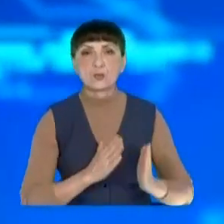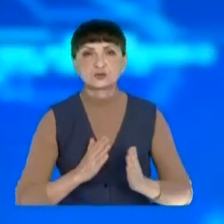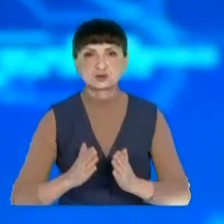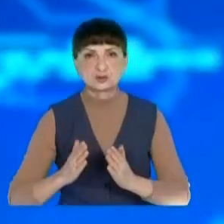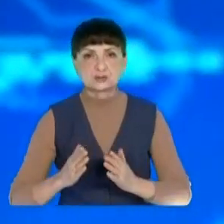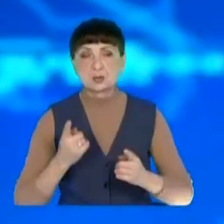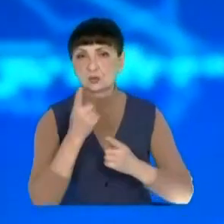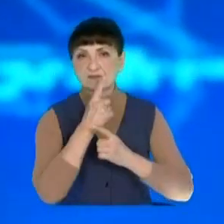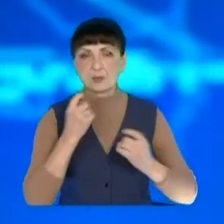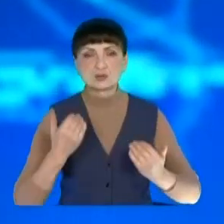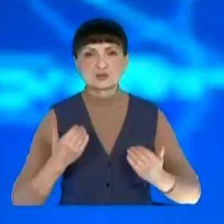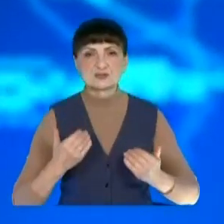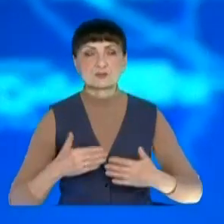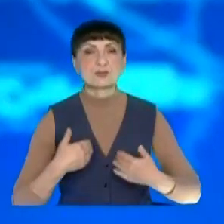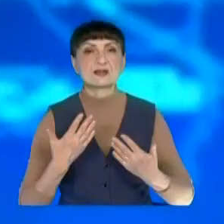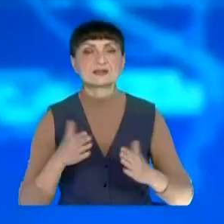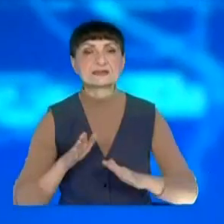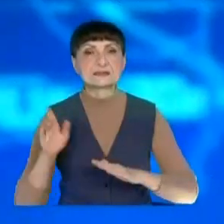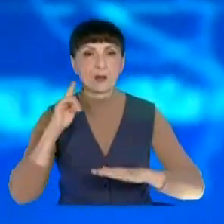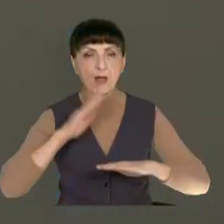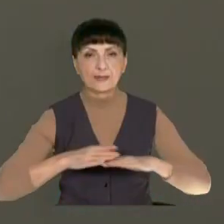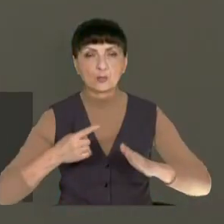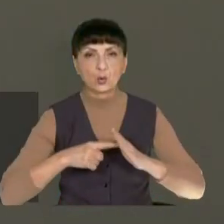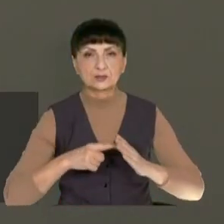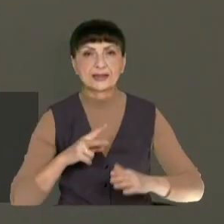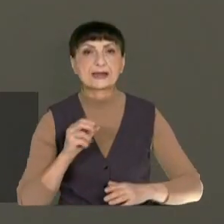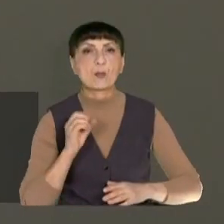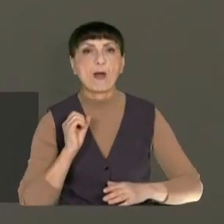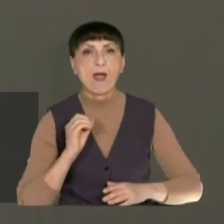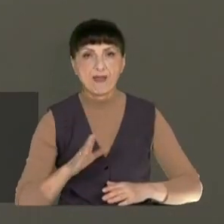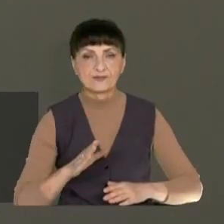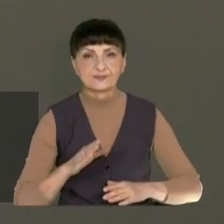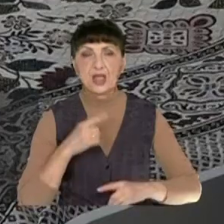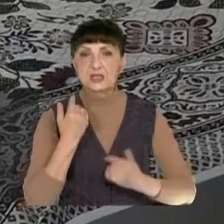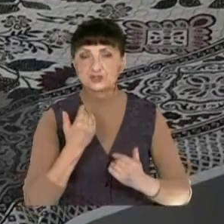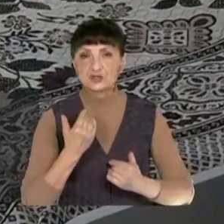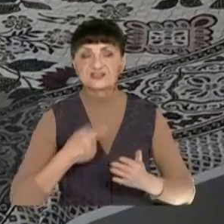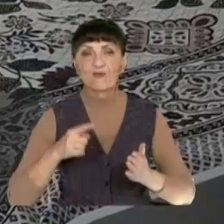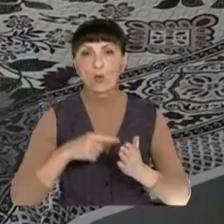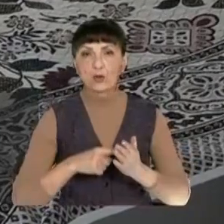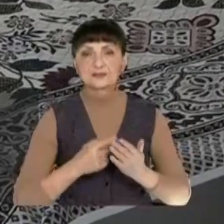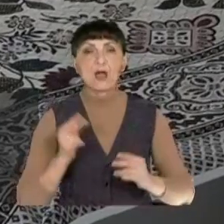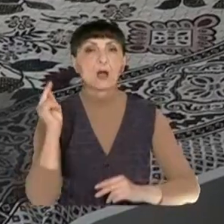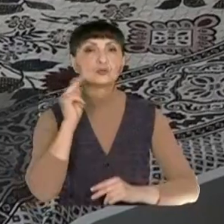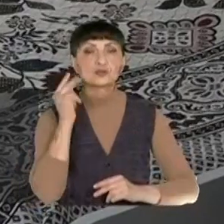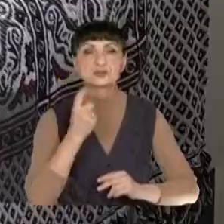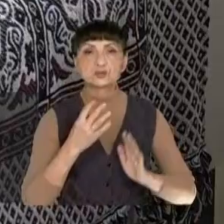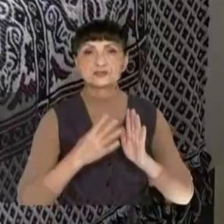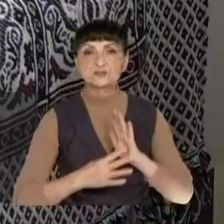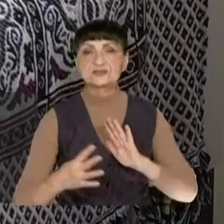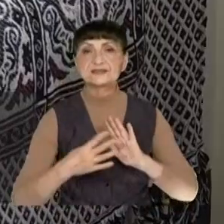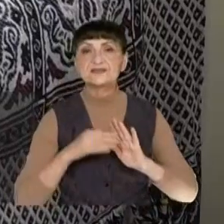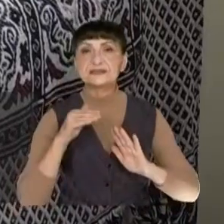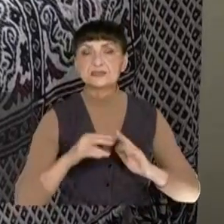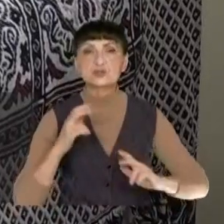Такую информацию сегодня предоставил замакима города Арман Крыкпаев. По его словам, сейчас в мегаполисе обучается 199